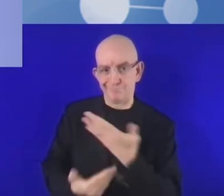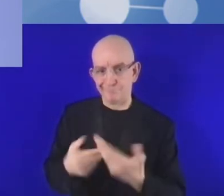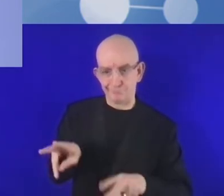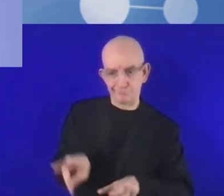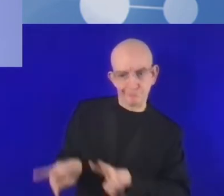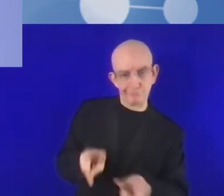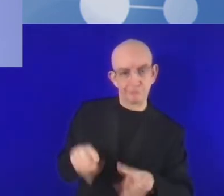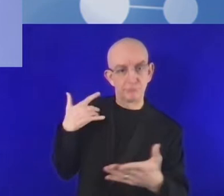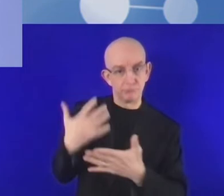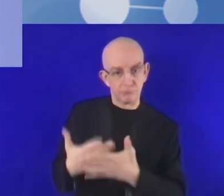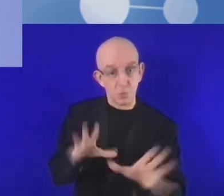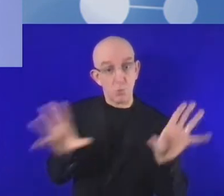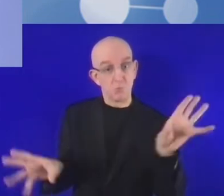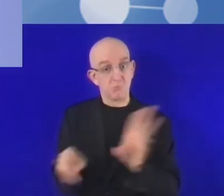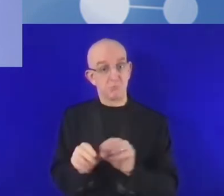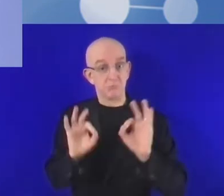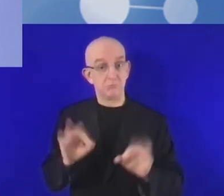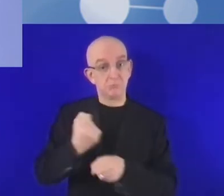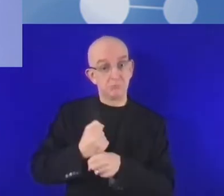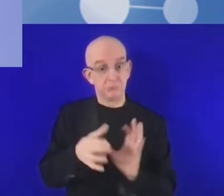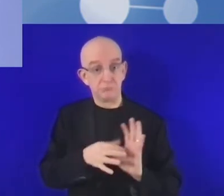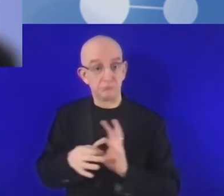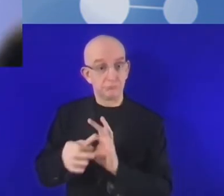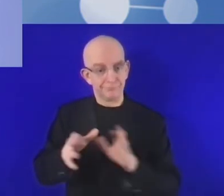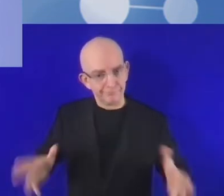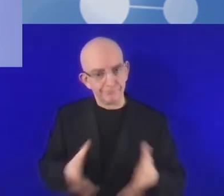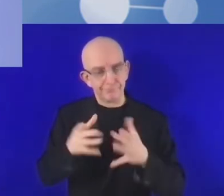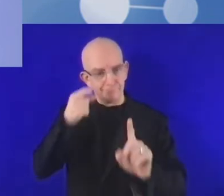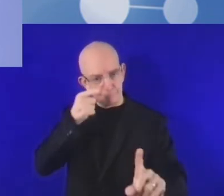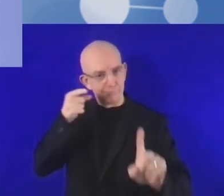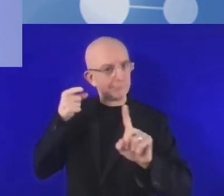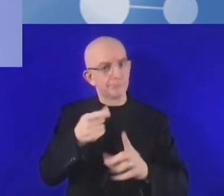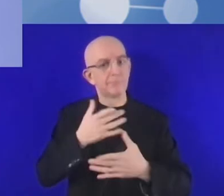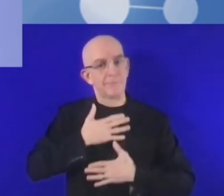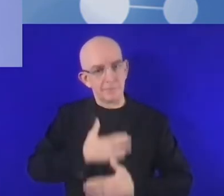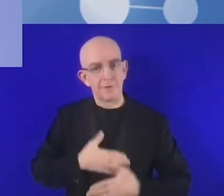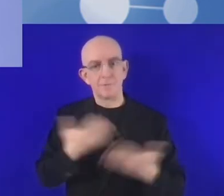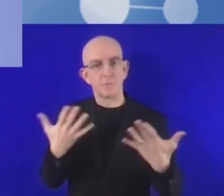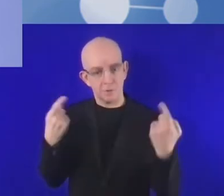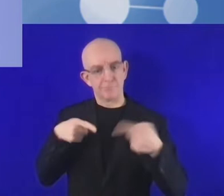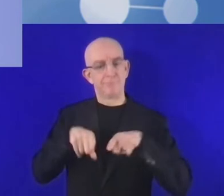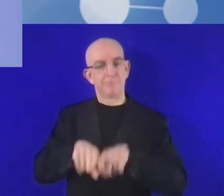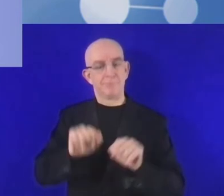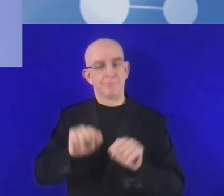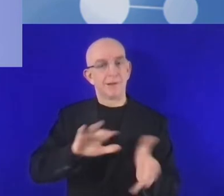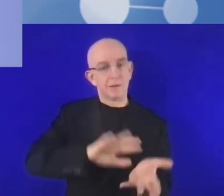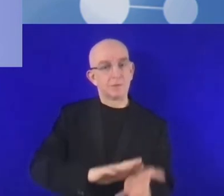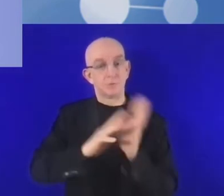我们欧洲投资银行跟世界银行，启动了